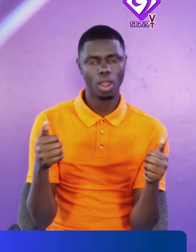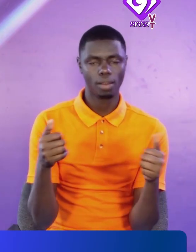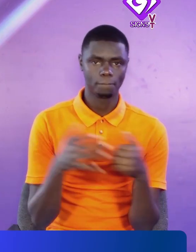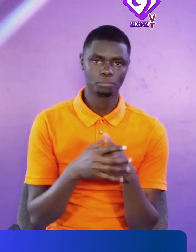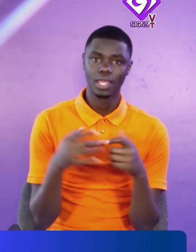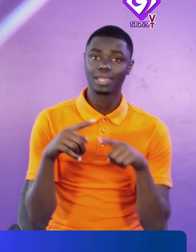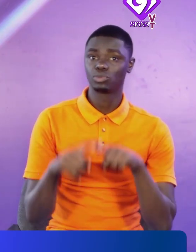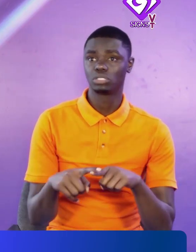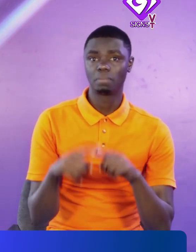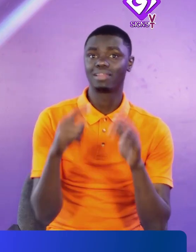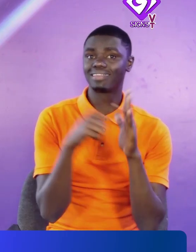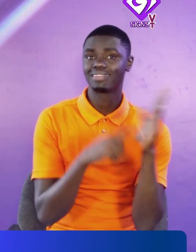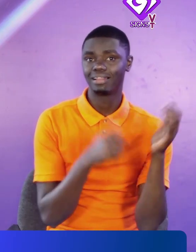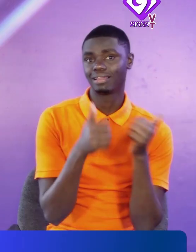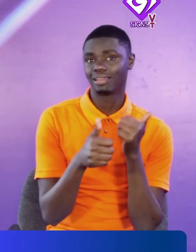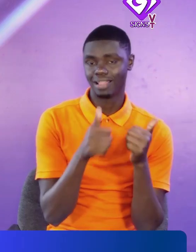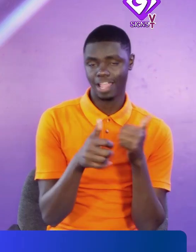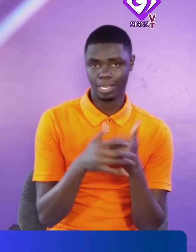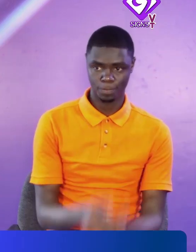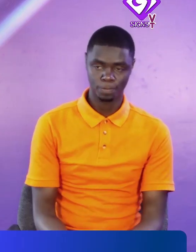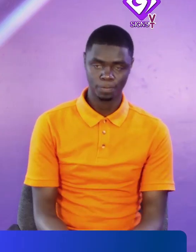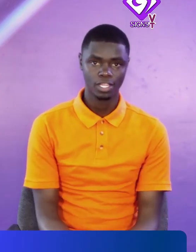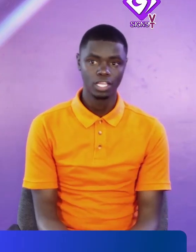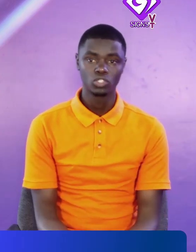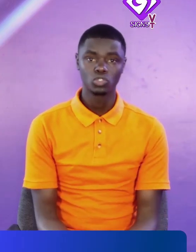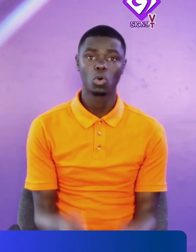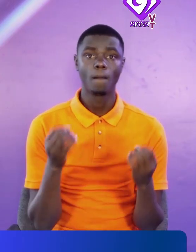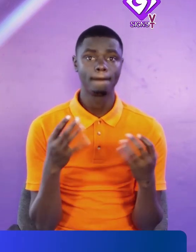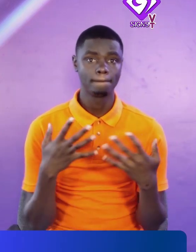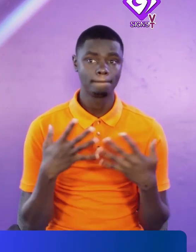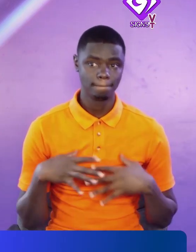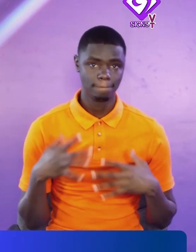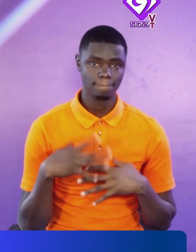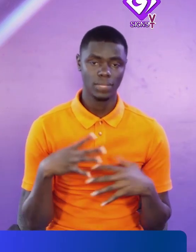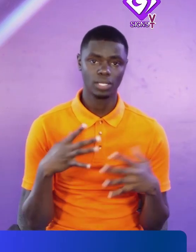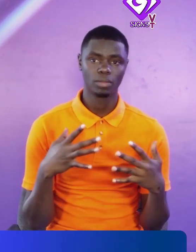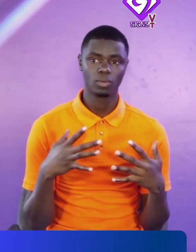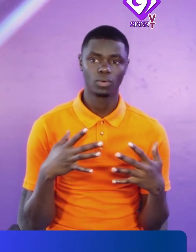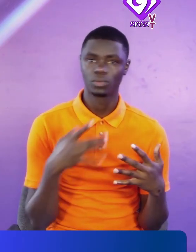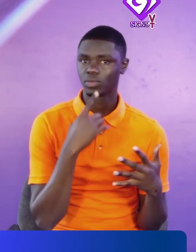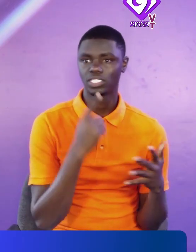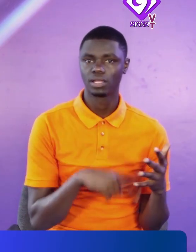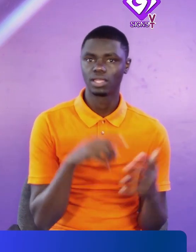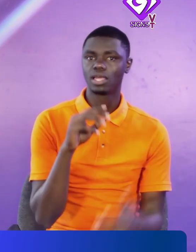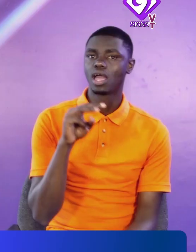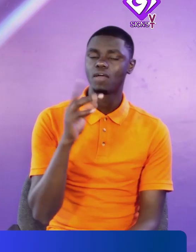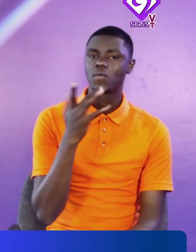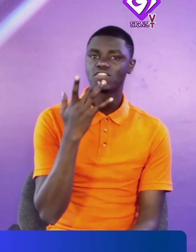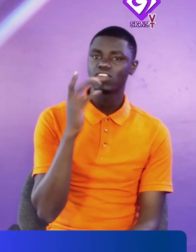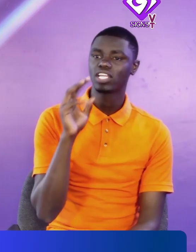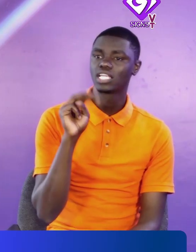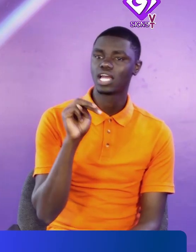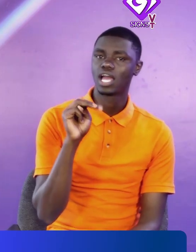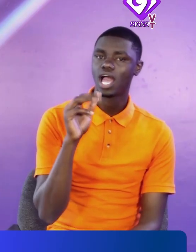ligi gani unacheza. So watu wengi wanaipigia upato Napoli kushinda Genoa. Alafu sasa game of the week